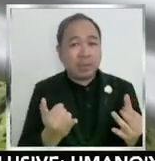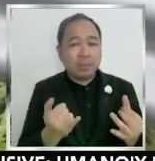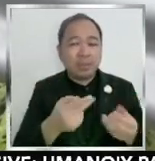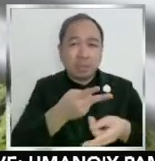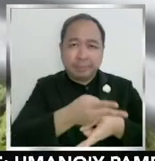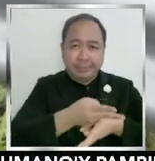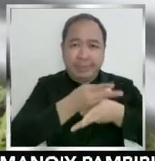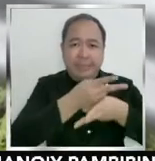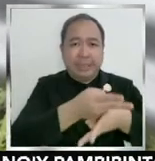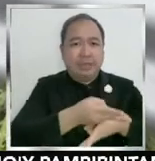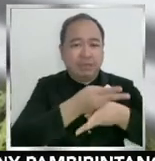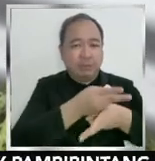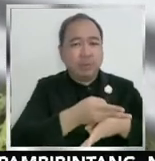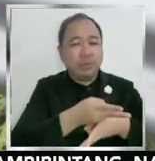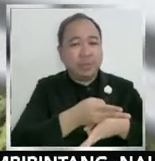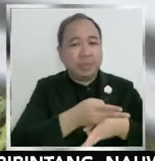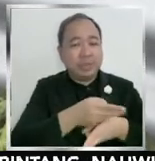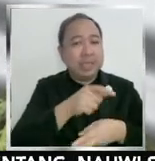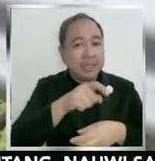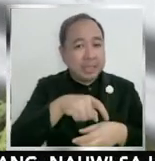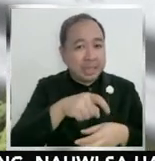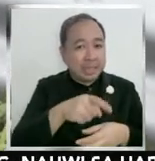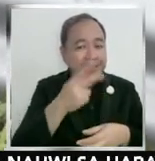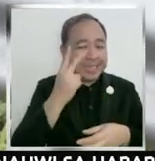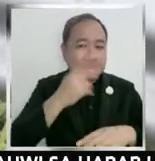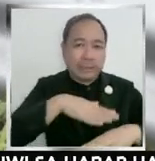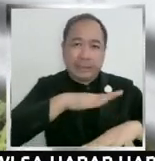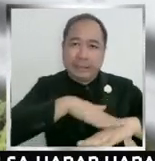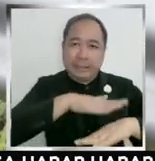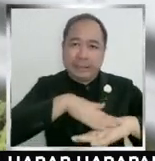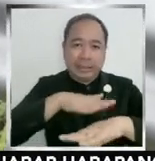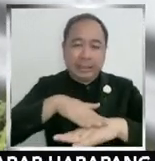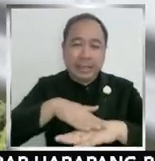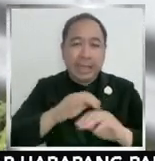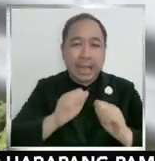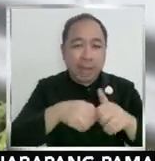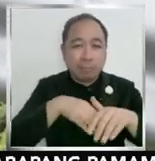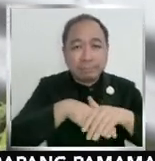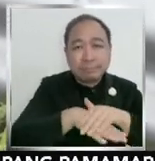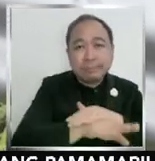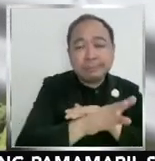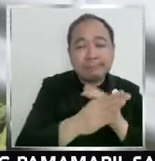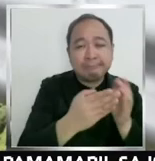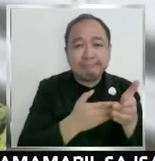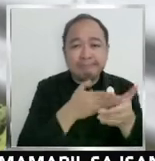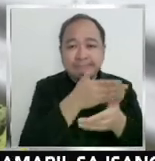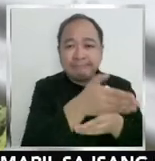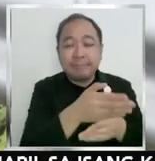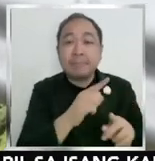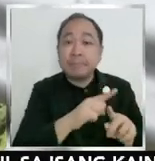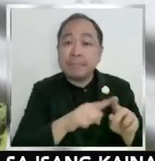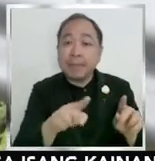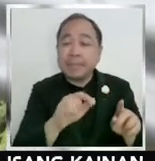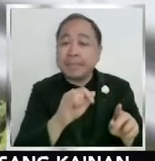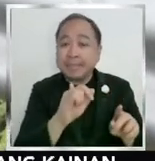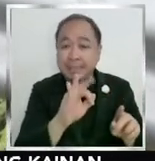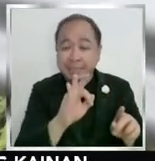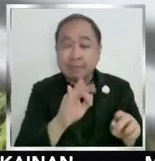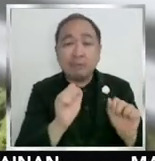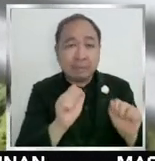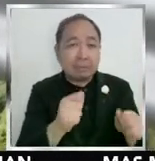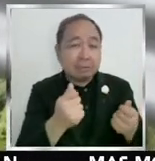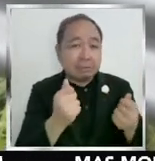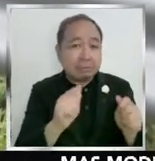gyo. Nanatay caution dire pikas ug pikas. Pero kung abot ng panahon amo ning unsay kwan